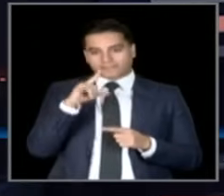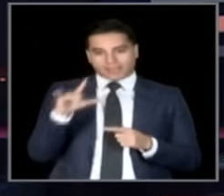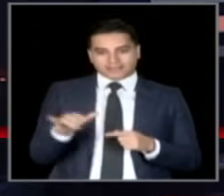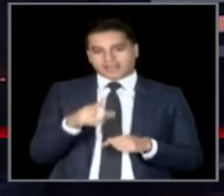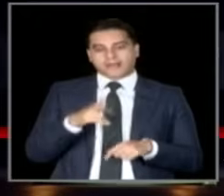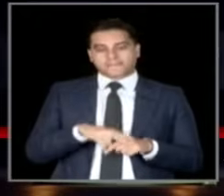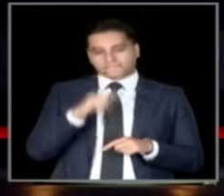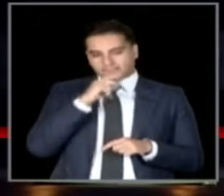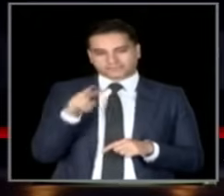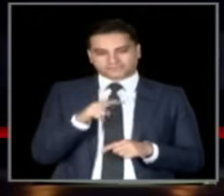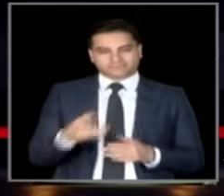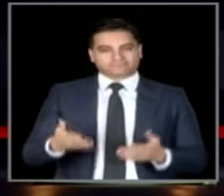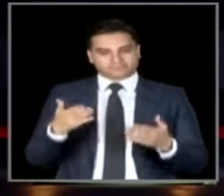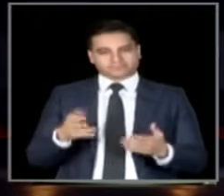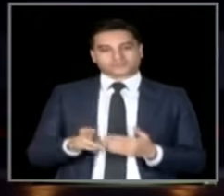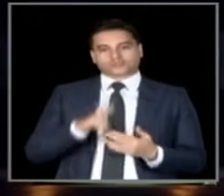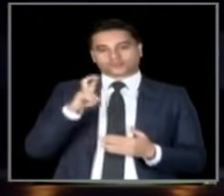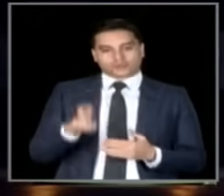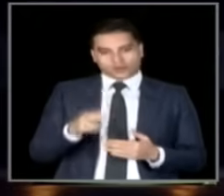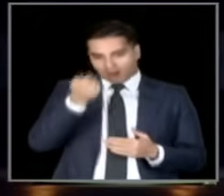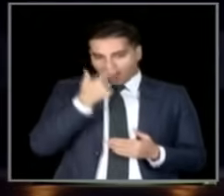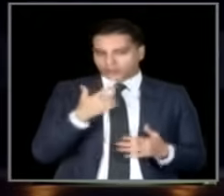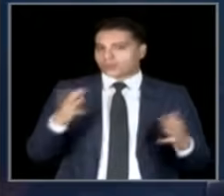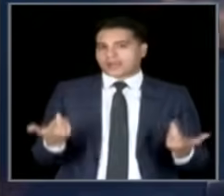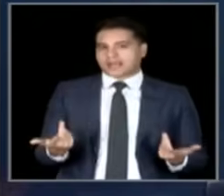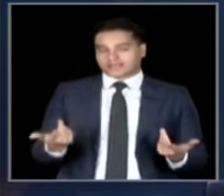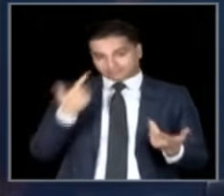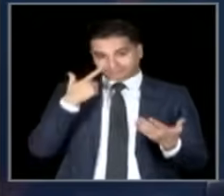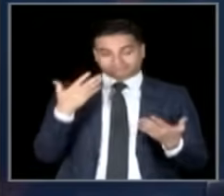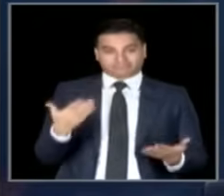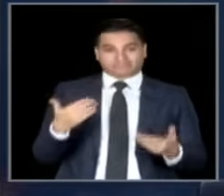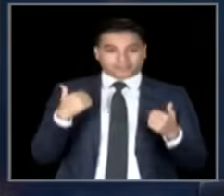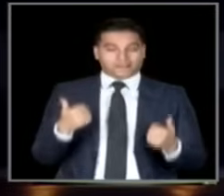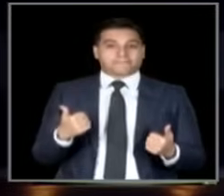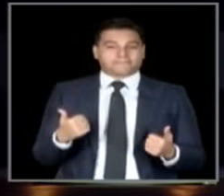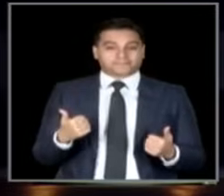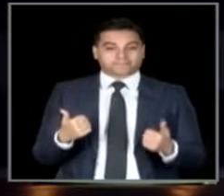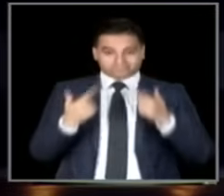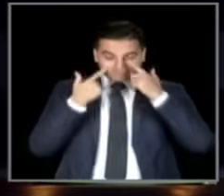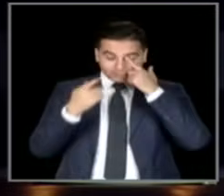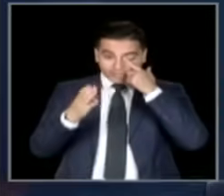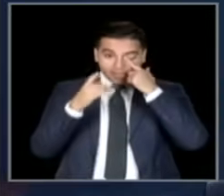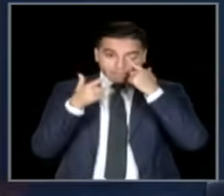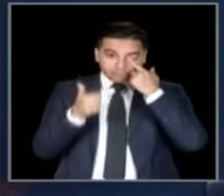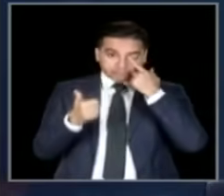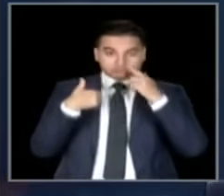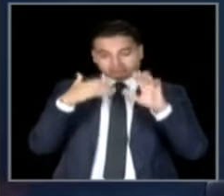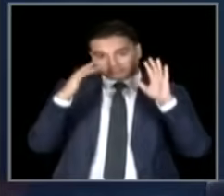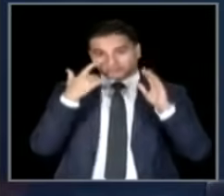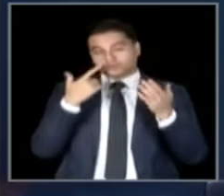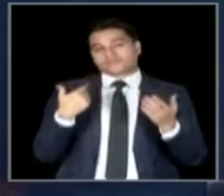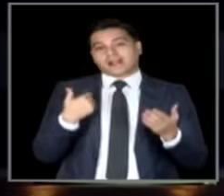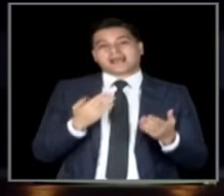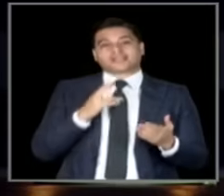رانيا وندى، هنعيط ولا ايه؟ مفيش عياط بقى. الإجابة. الإجابة عندك مش عندي. طيب انا